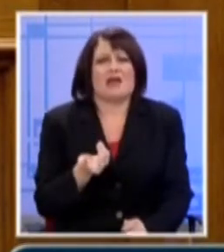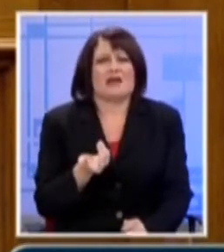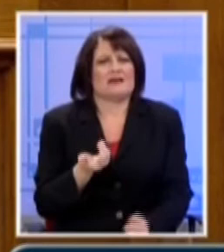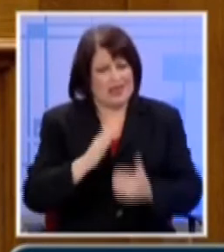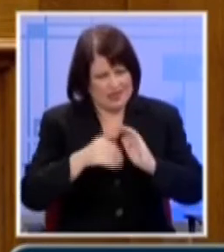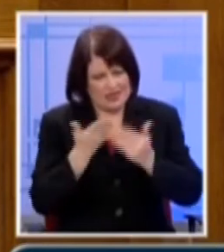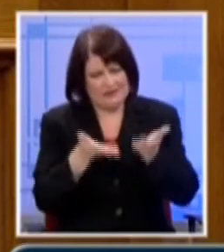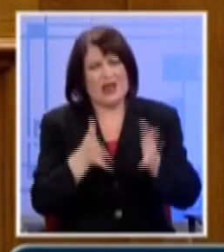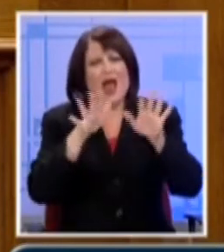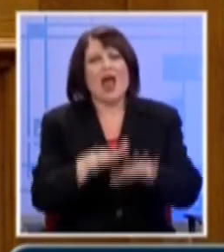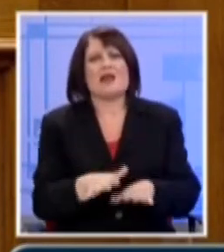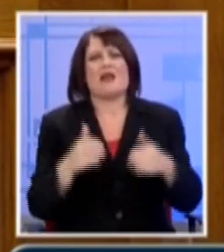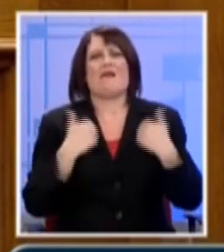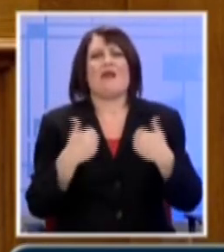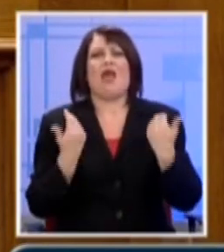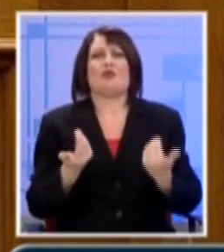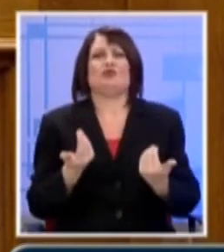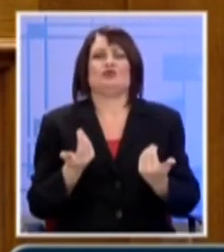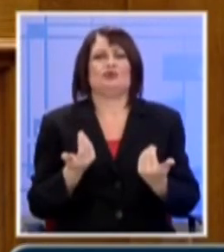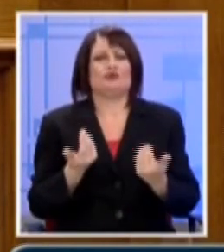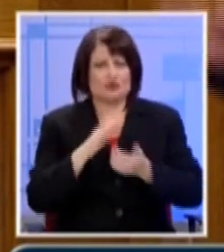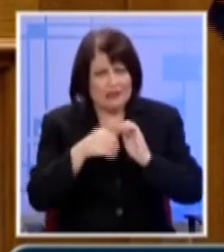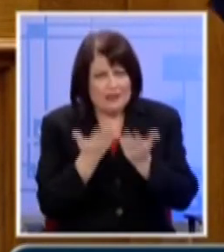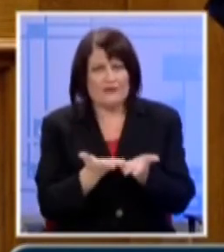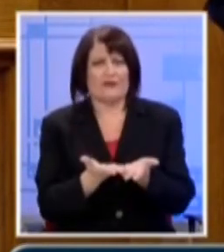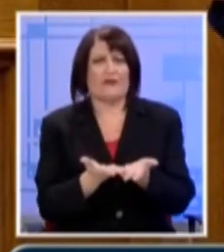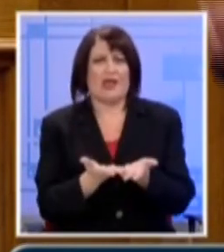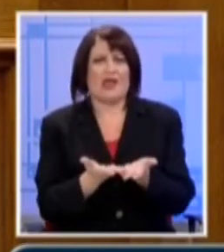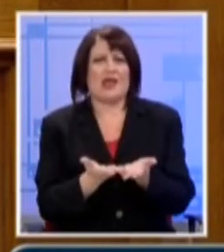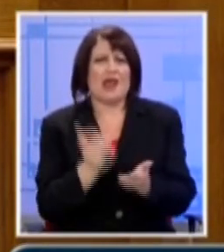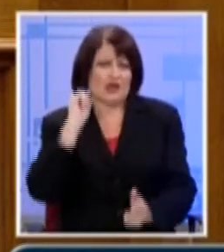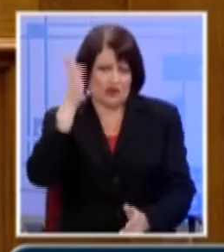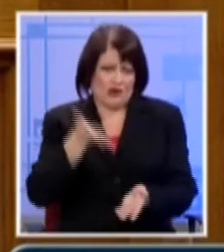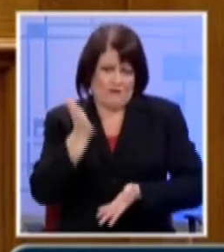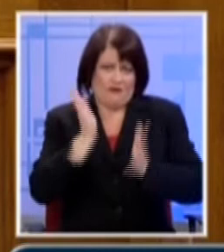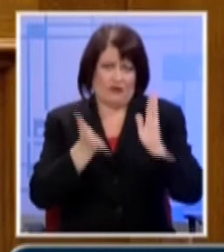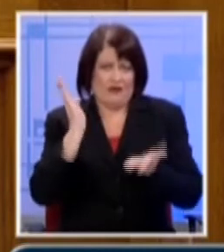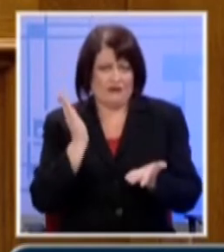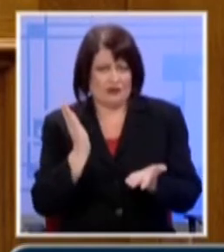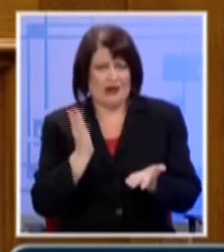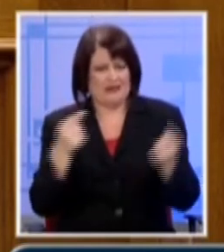αφορά τον άνεργο, τους νέους και τις νέες που παίρνουν τον δρόμο προς το εξωτερικό?